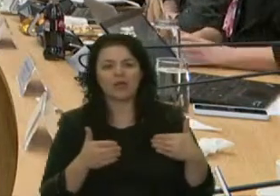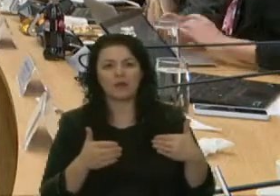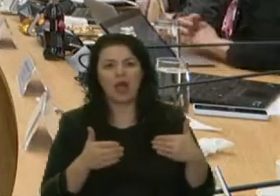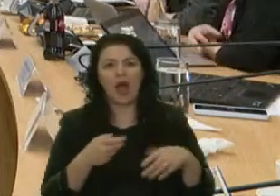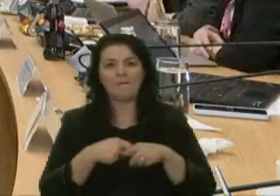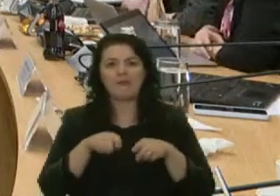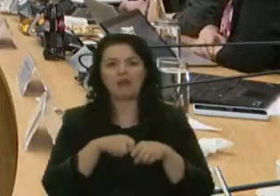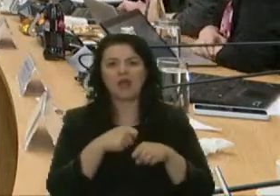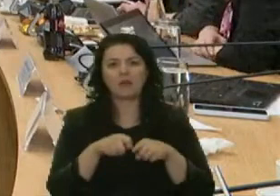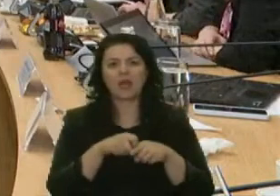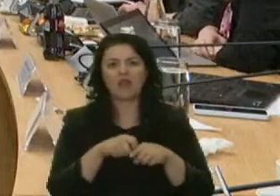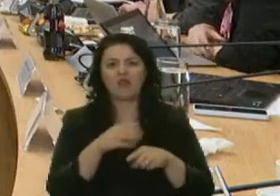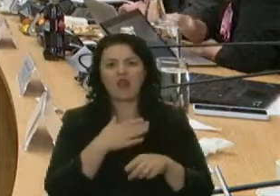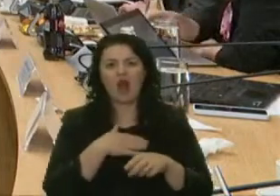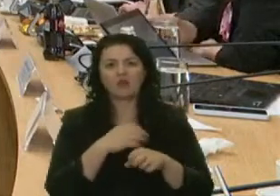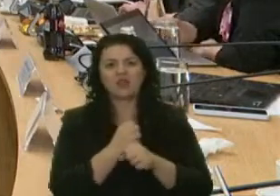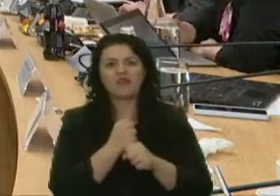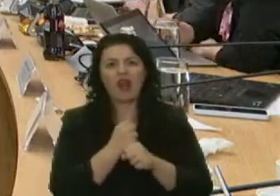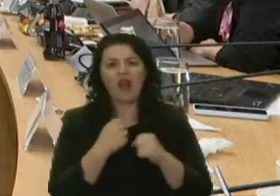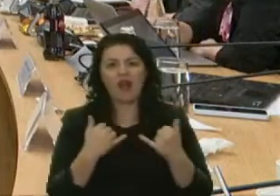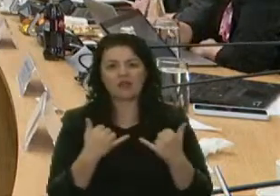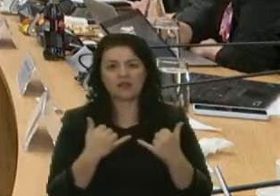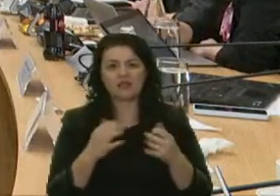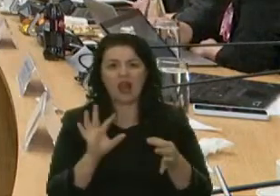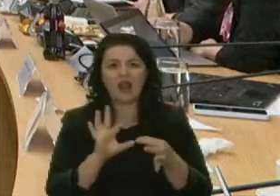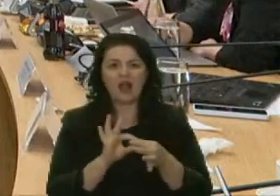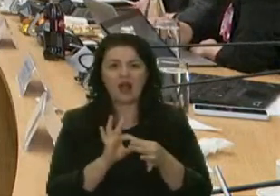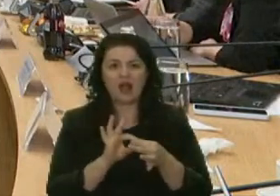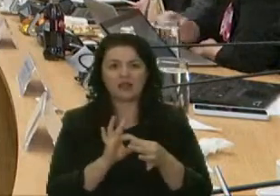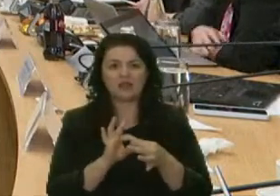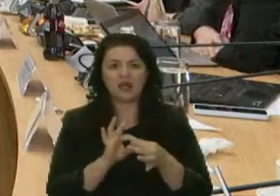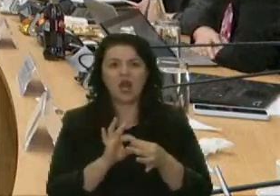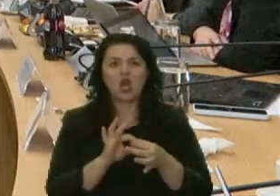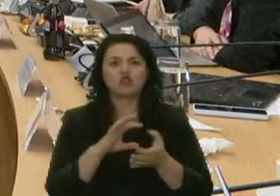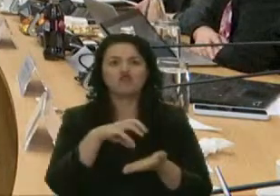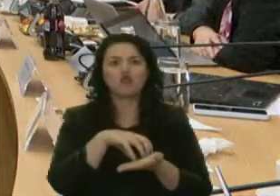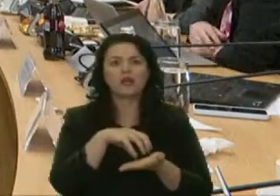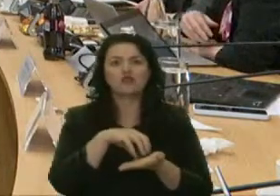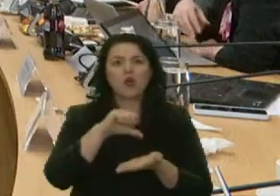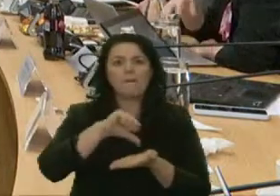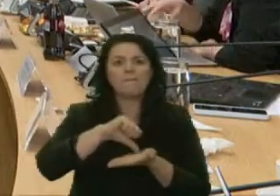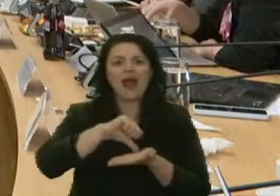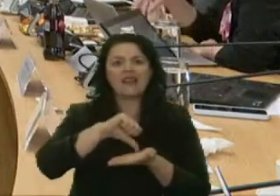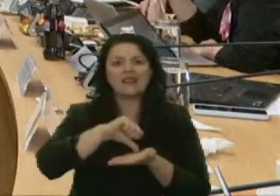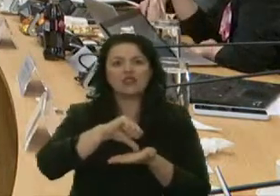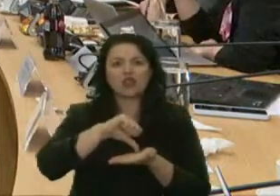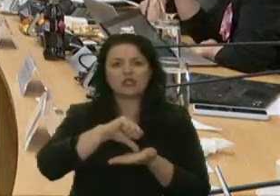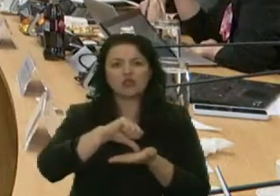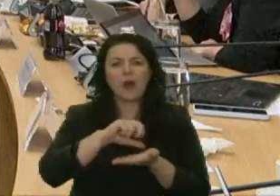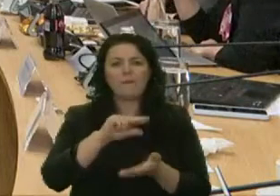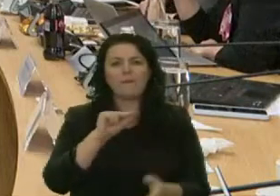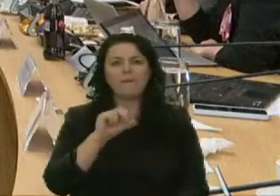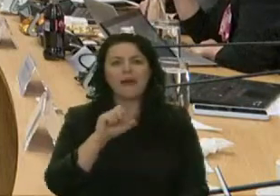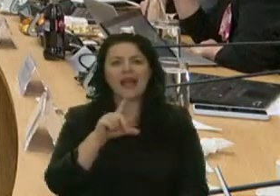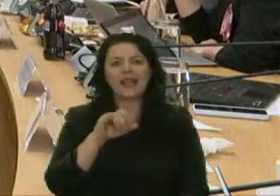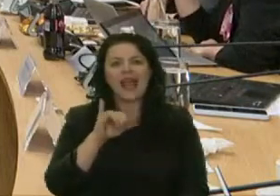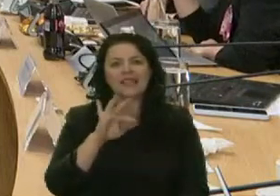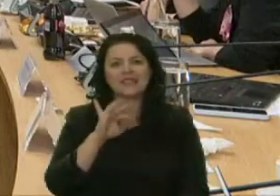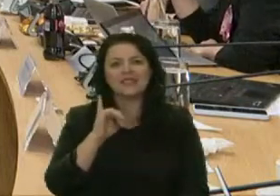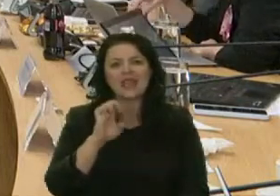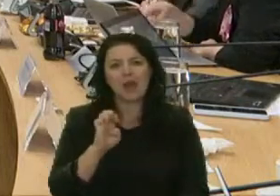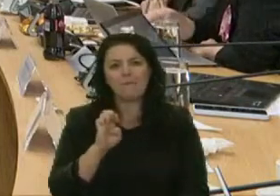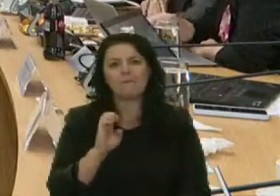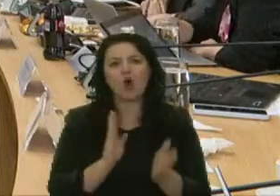amendamentul pe care vreau să l fac astăzi Care este legat de Centrul de paliație o să vreau să îmi permită Să vă citesc